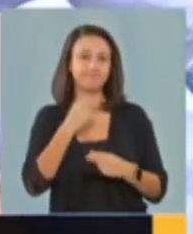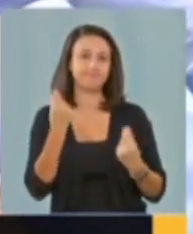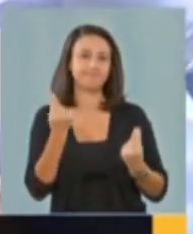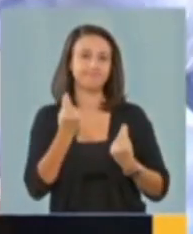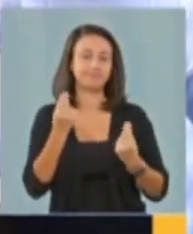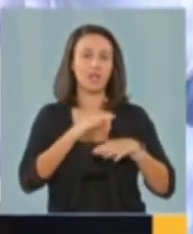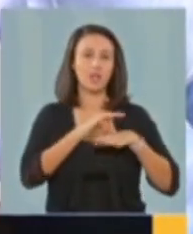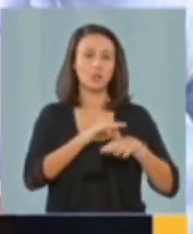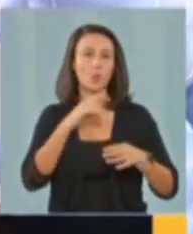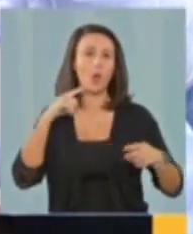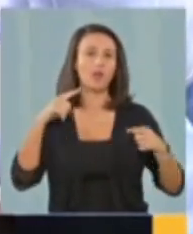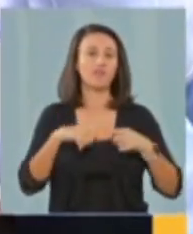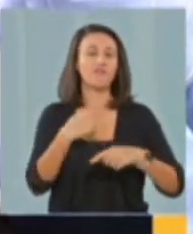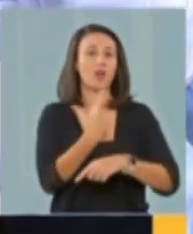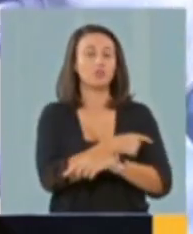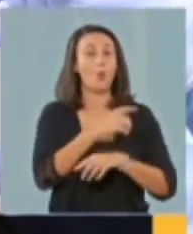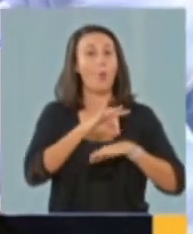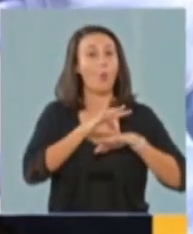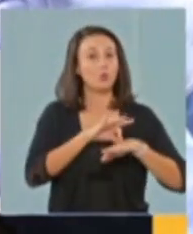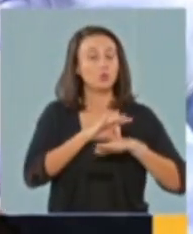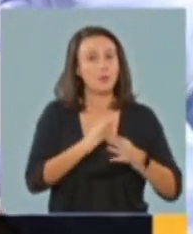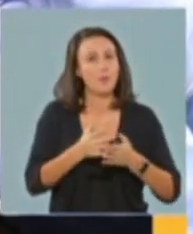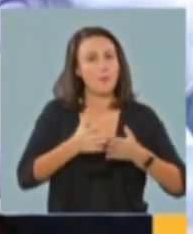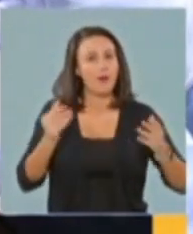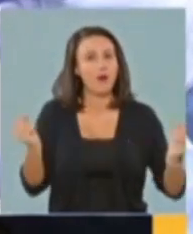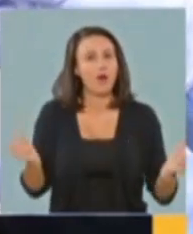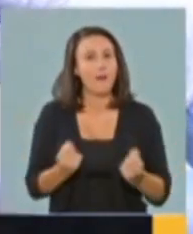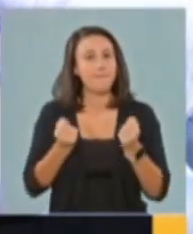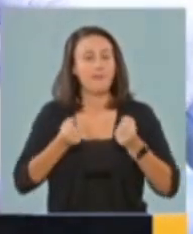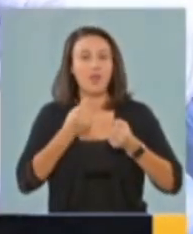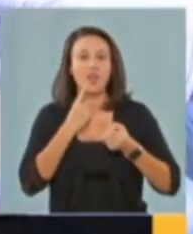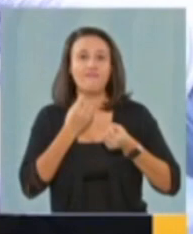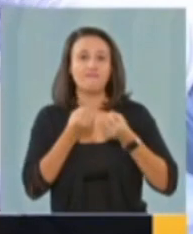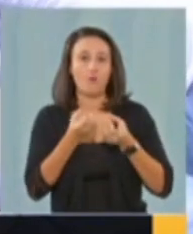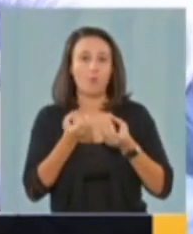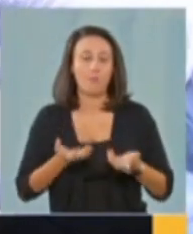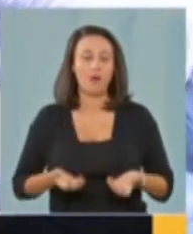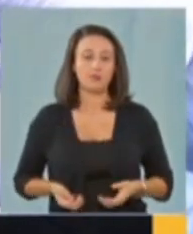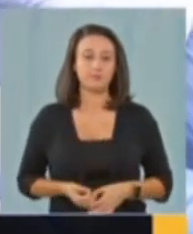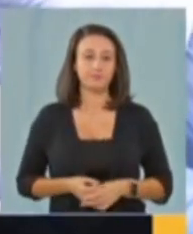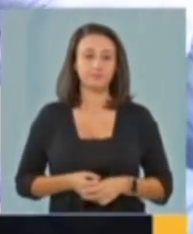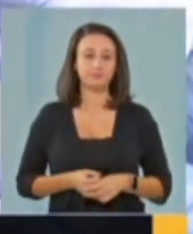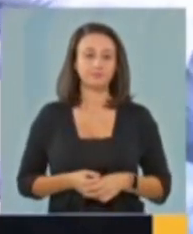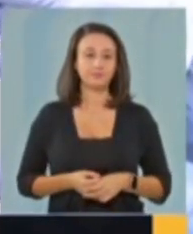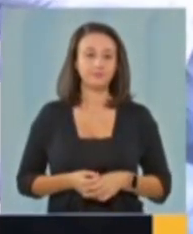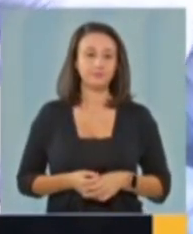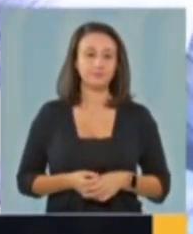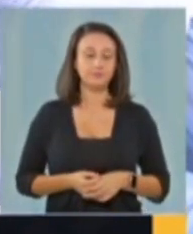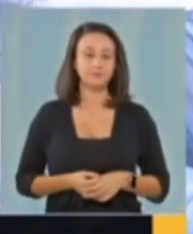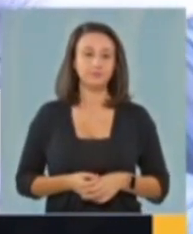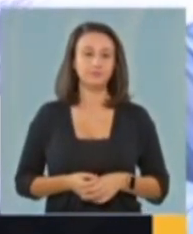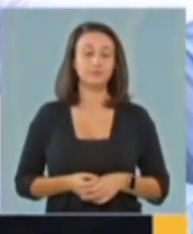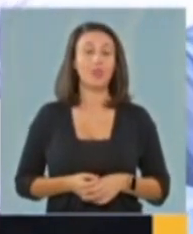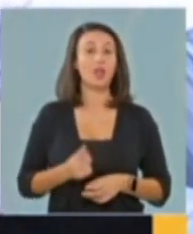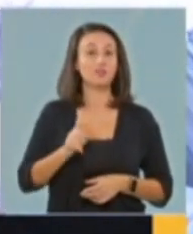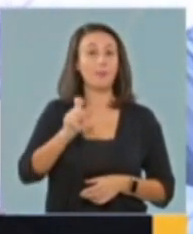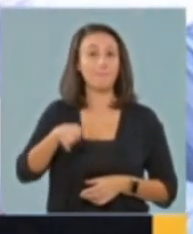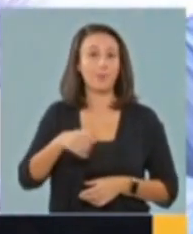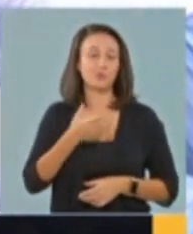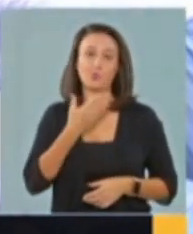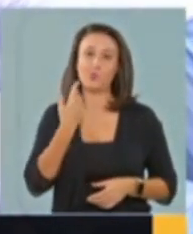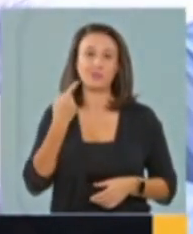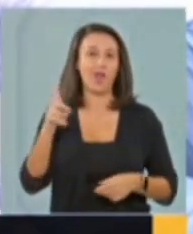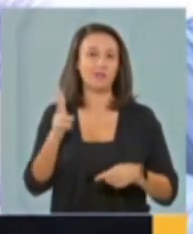unor lideri antivaccinare care au condus am pleca în banii de dezinformare în România acesta a precizat că astfel de personaje nu